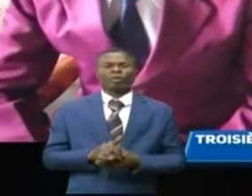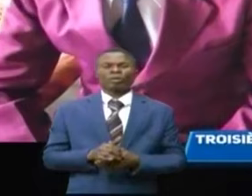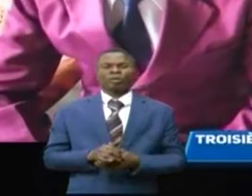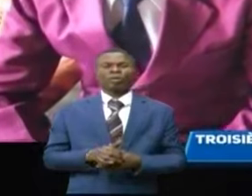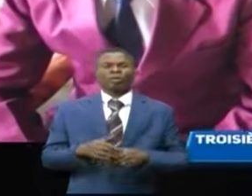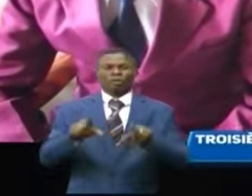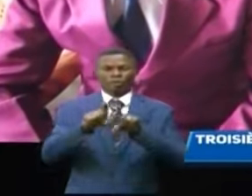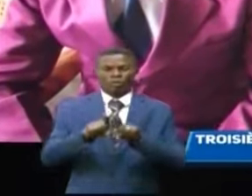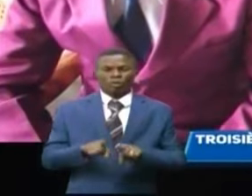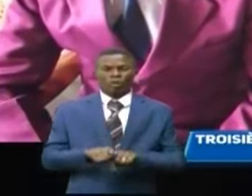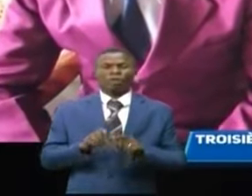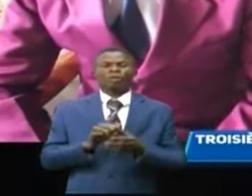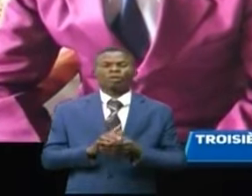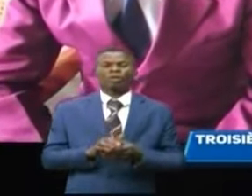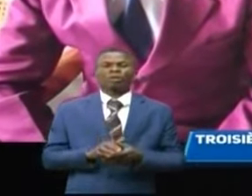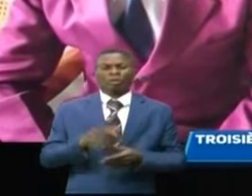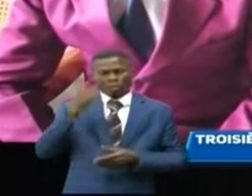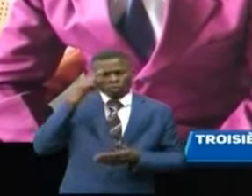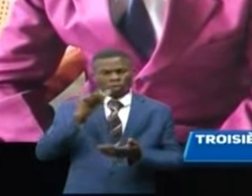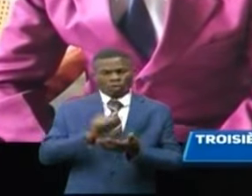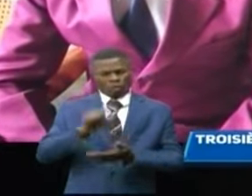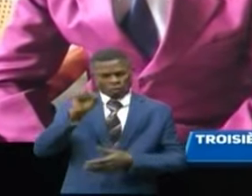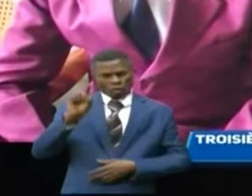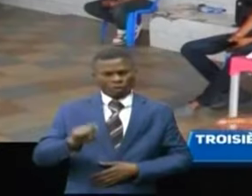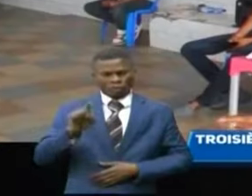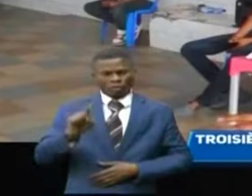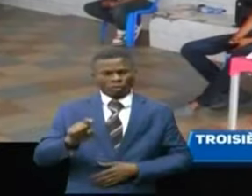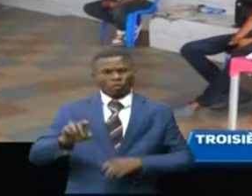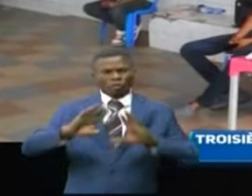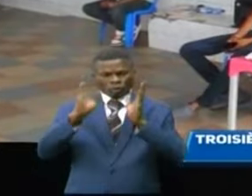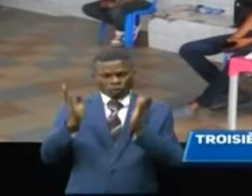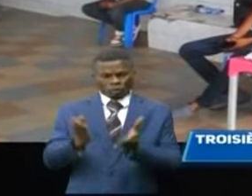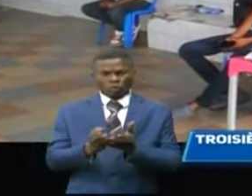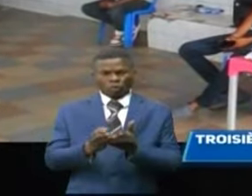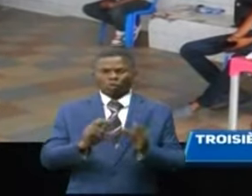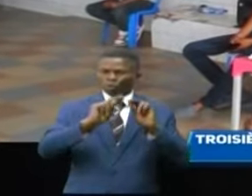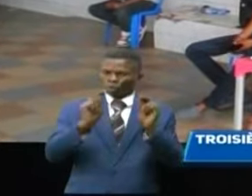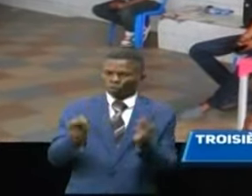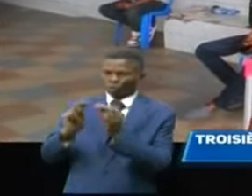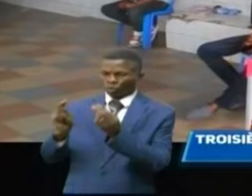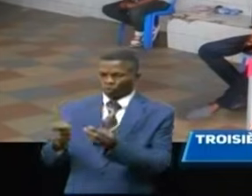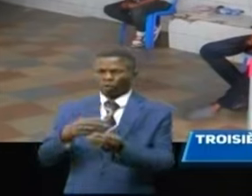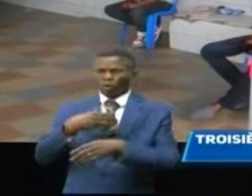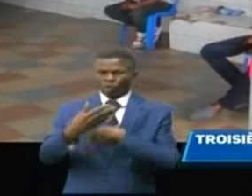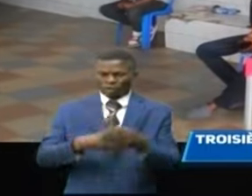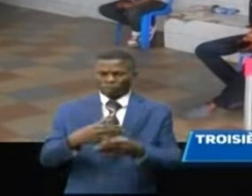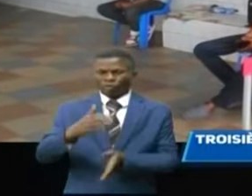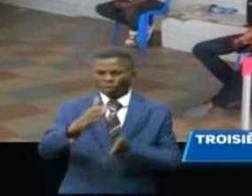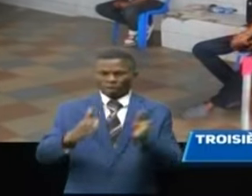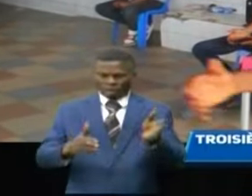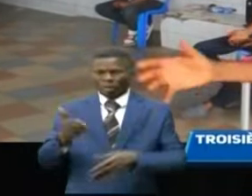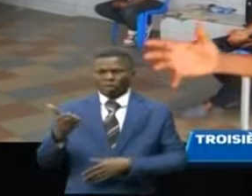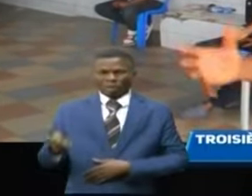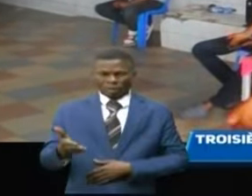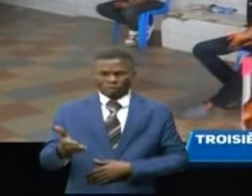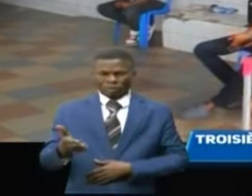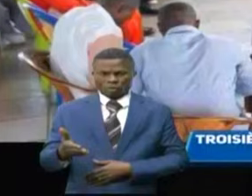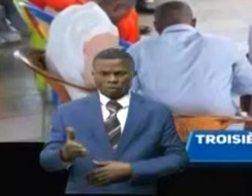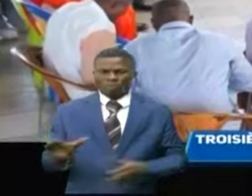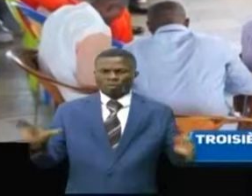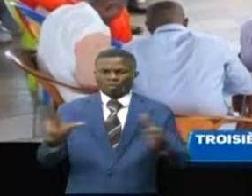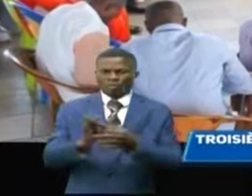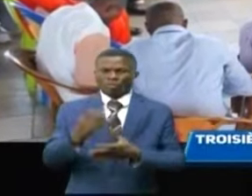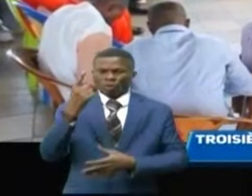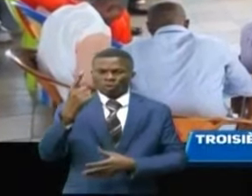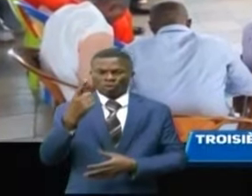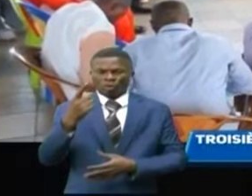Et pour cela, il faudrait que toutes les composantes qui concourent à la mobilisation des recettes puissent se mettre ensemble de temps